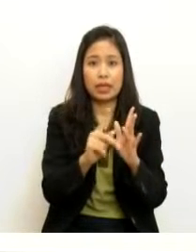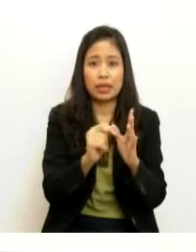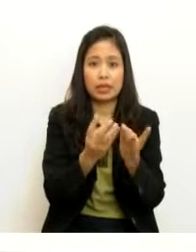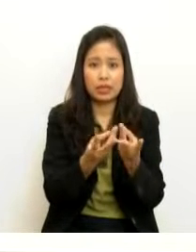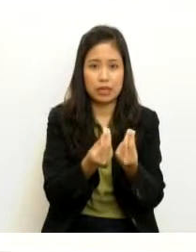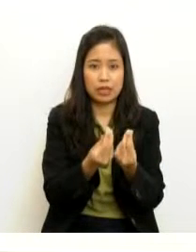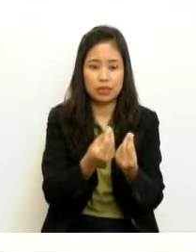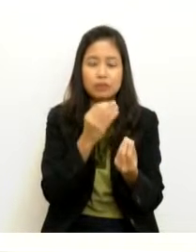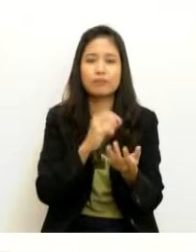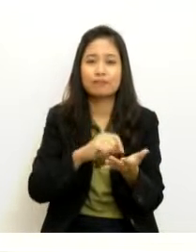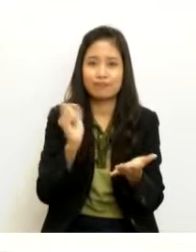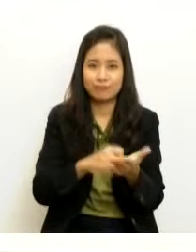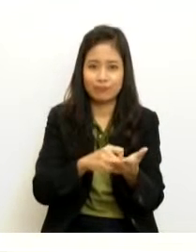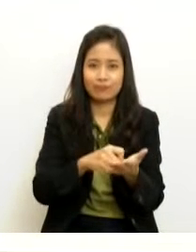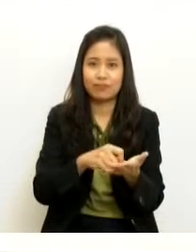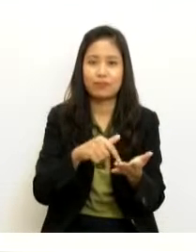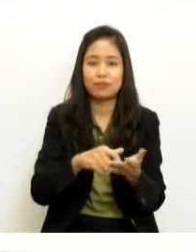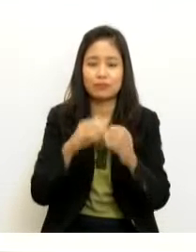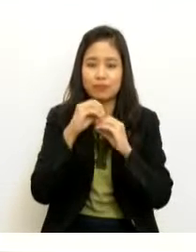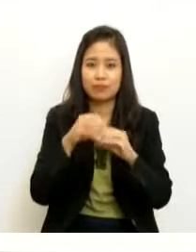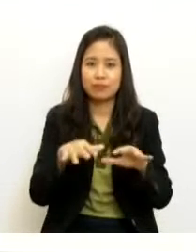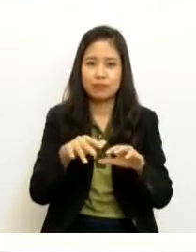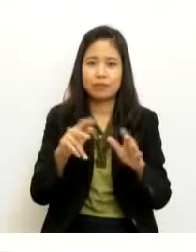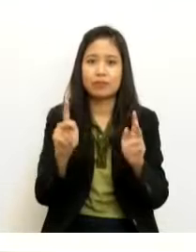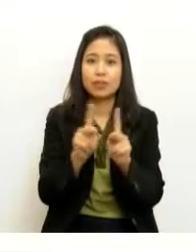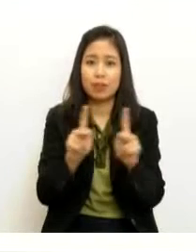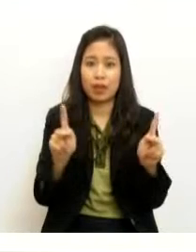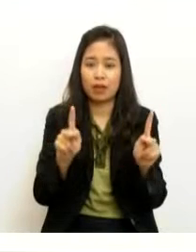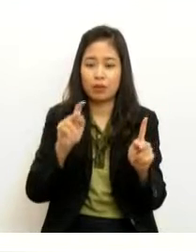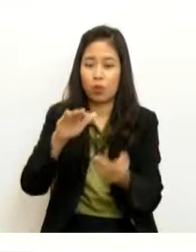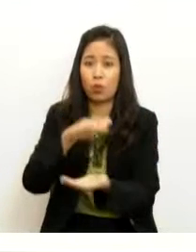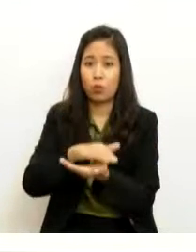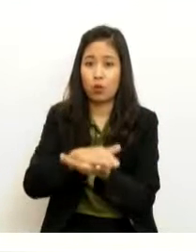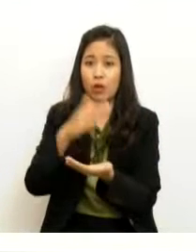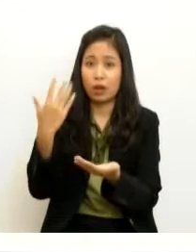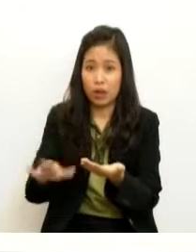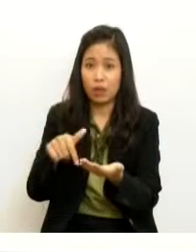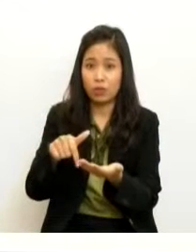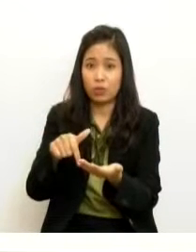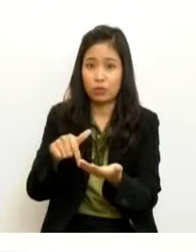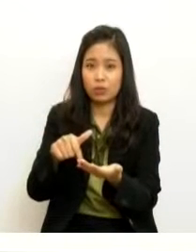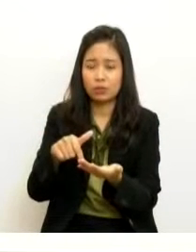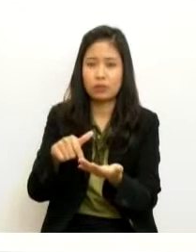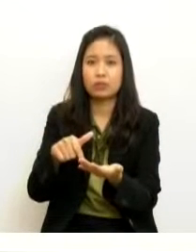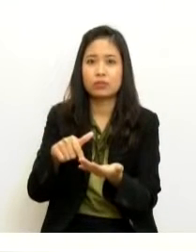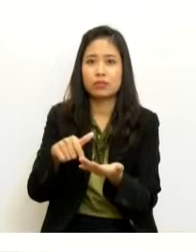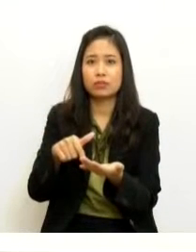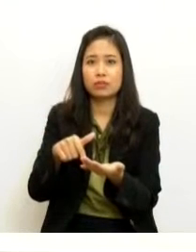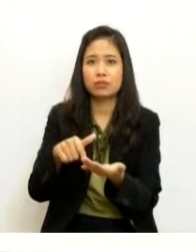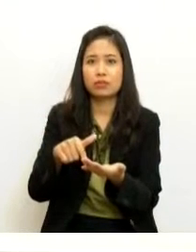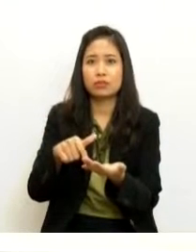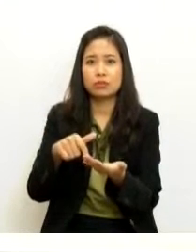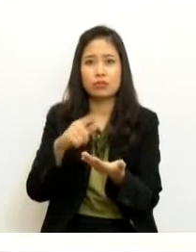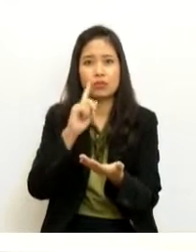ให้ความเห็นชอบคณะกรรมการในระดับสถานศึกษาแล้ว ประธานโทษนะแล้วใคร